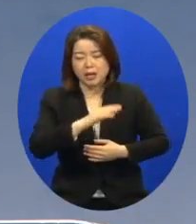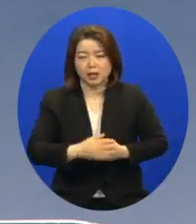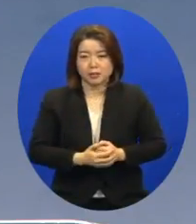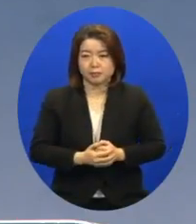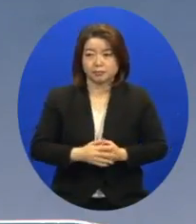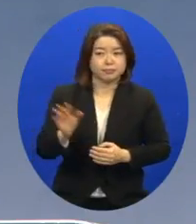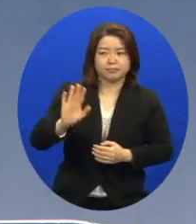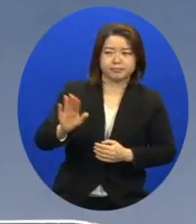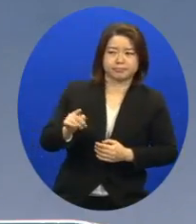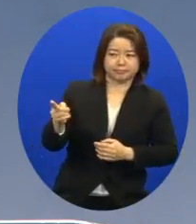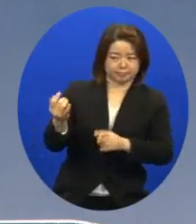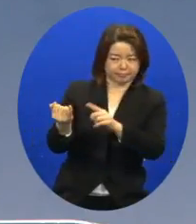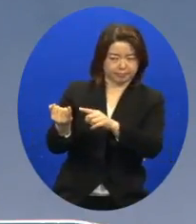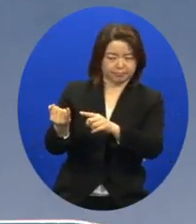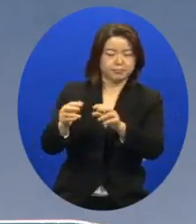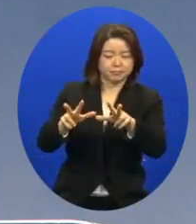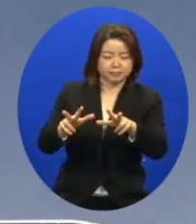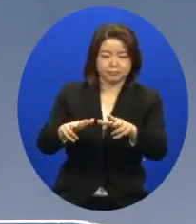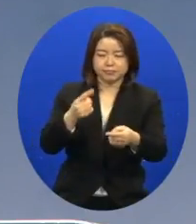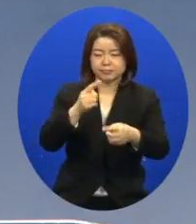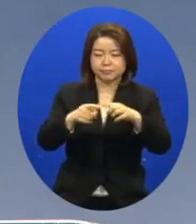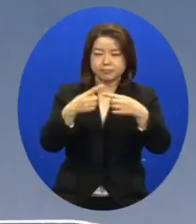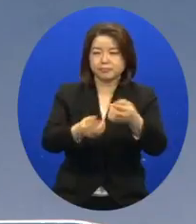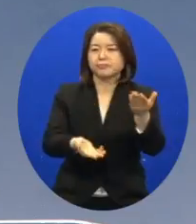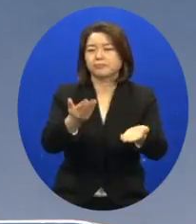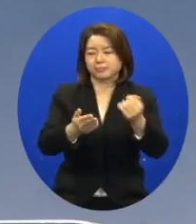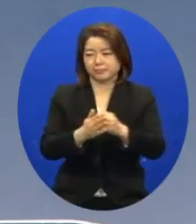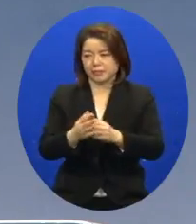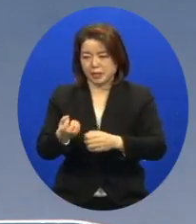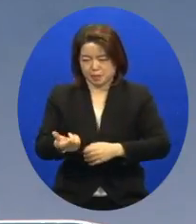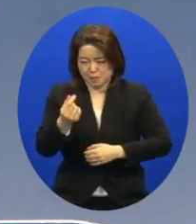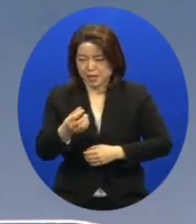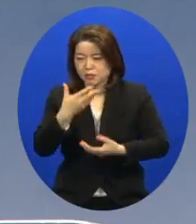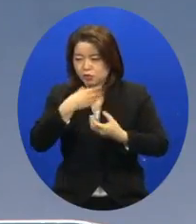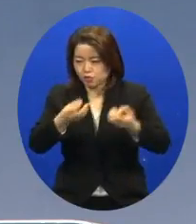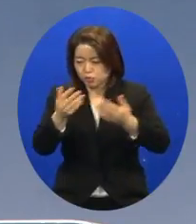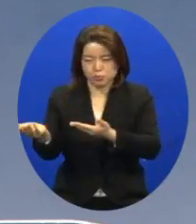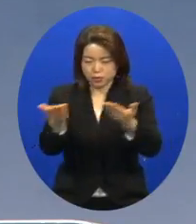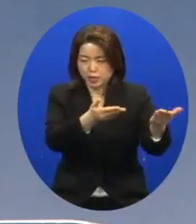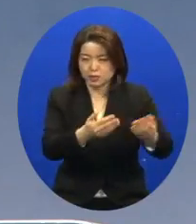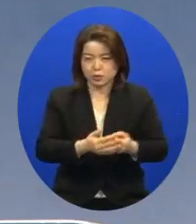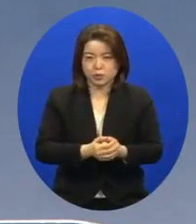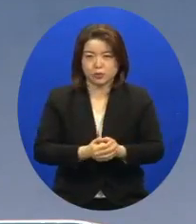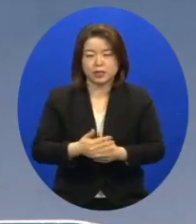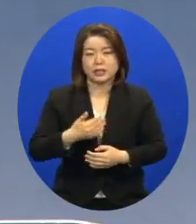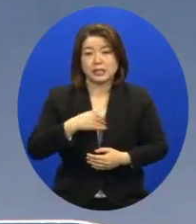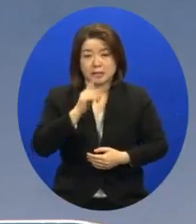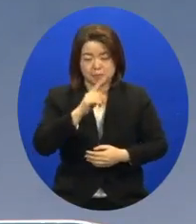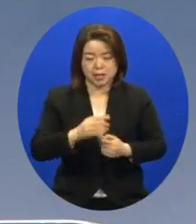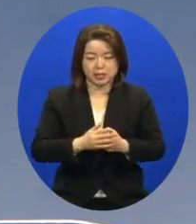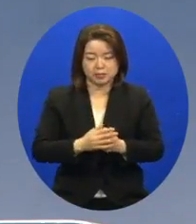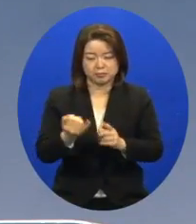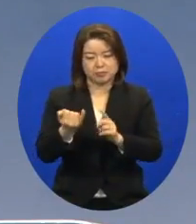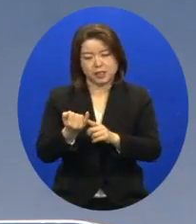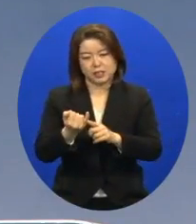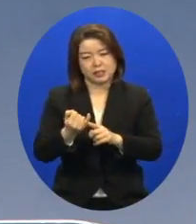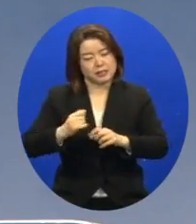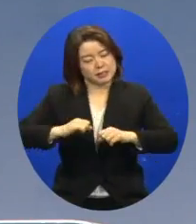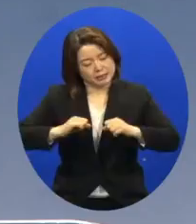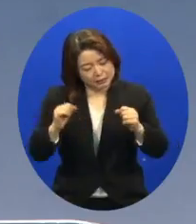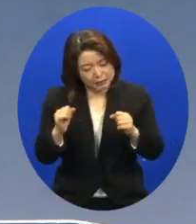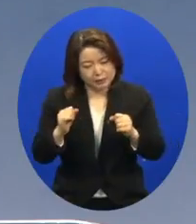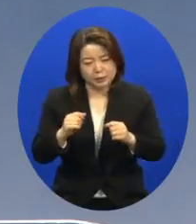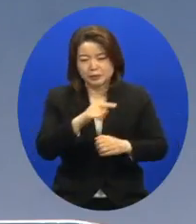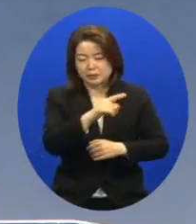아니에요 판단 이에요 축복 하세요 제 말에 아내가 할 수 없는지 그 목사님을